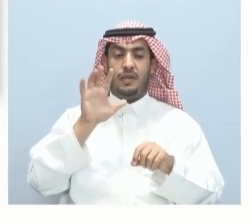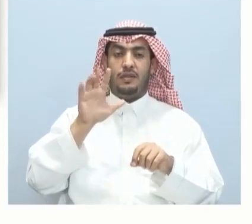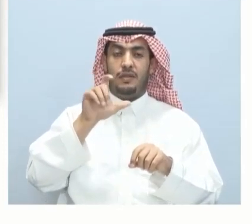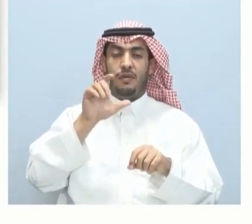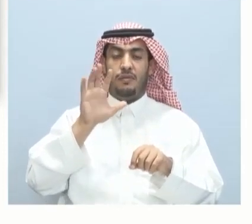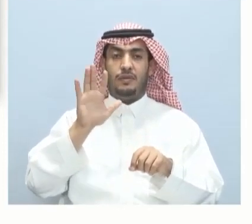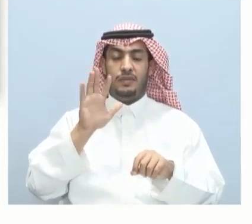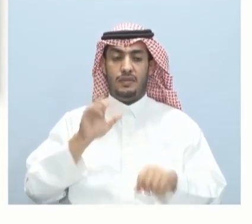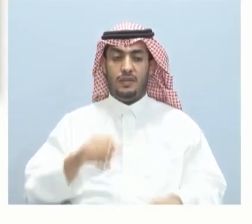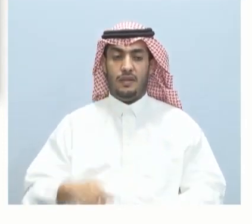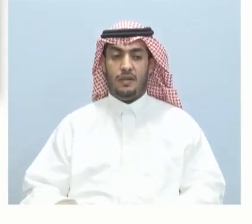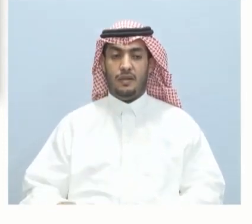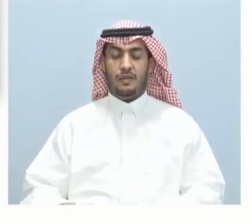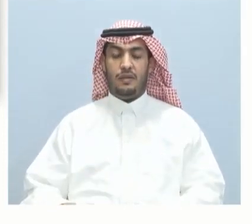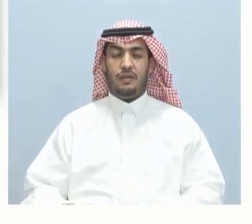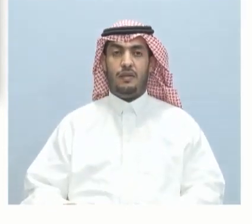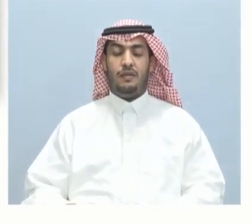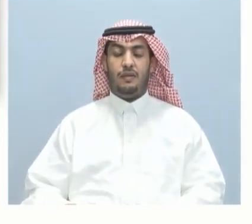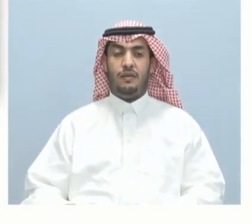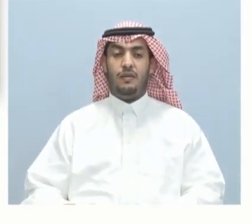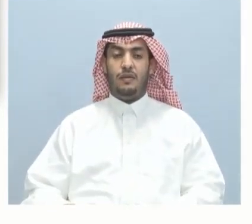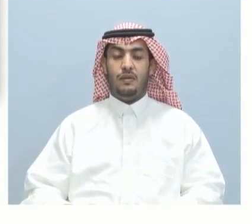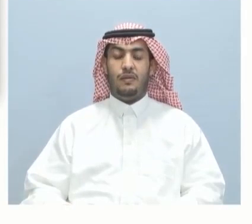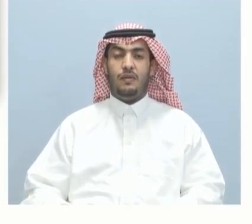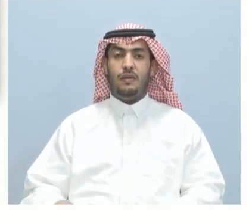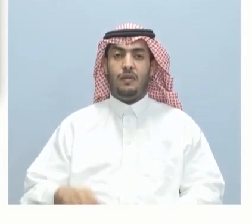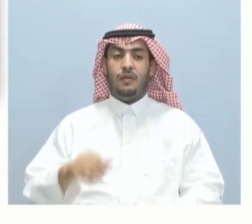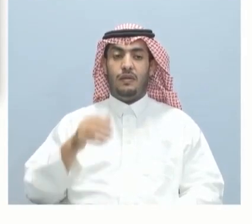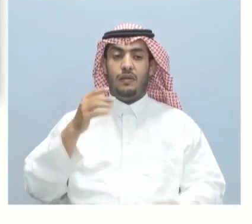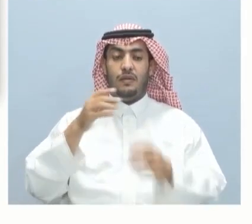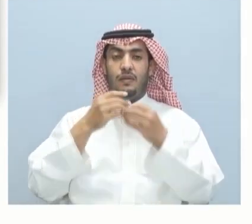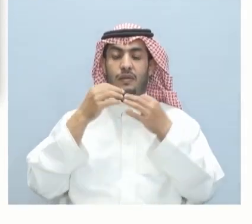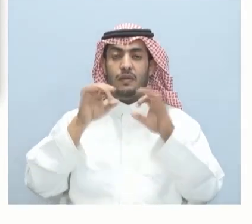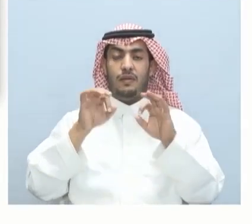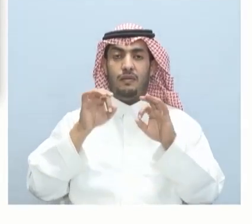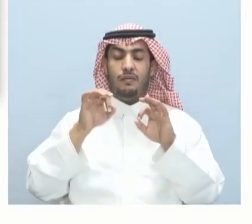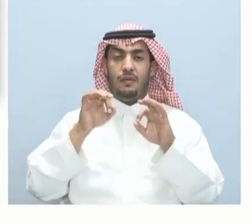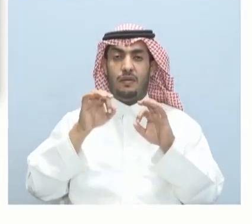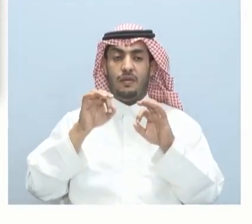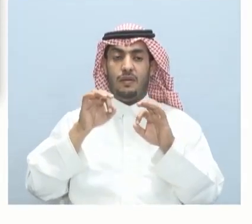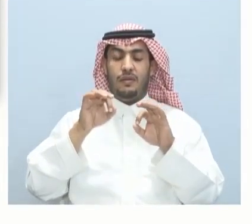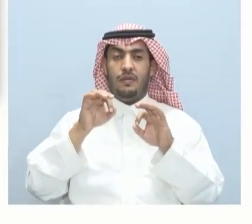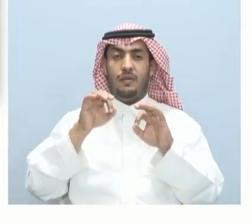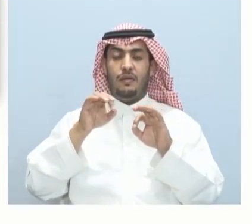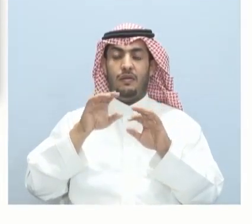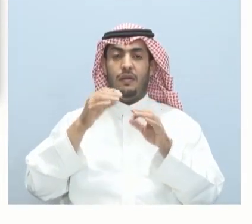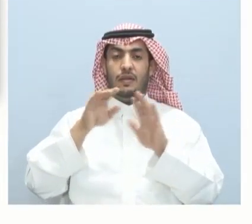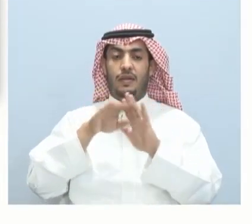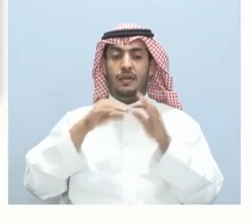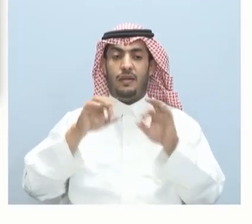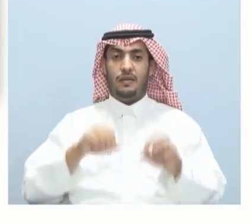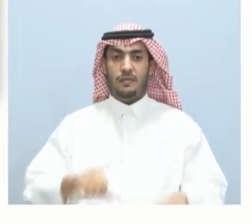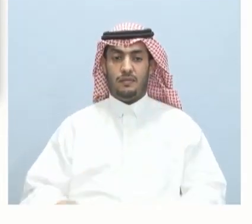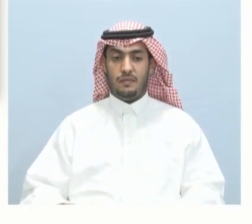هذه كلها عباره عن 1 75 ف المسافه هذه لينا هنا اخذنا ماذا